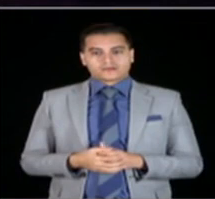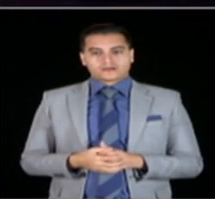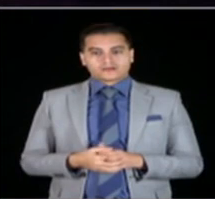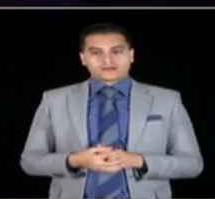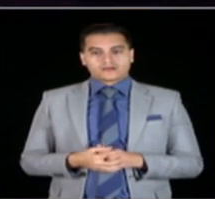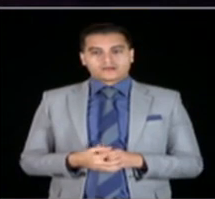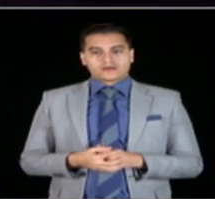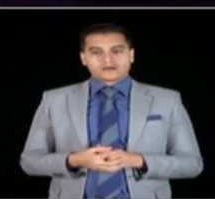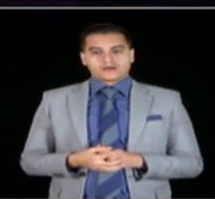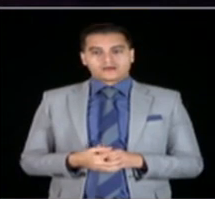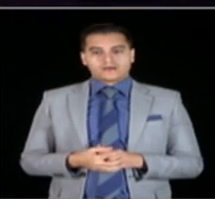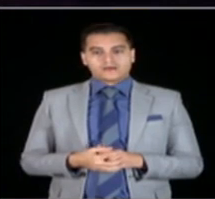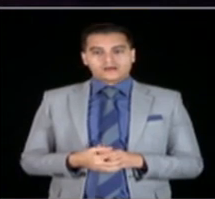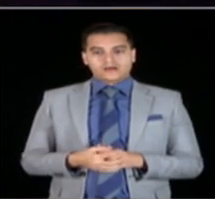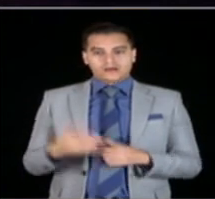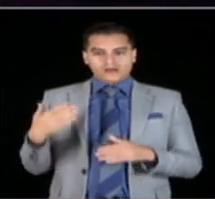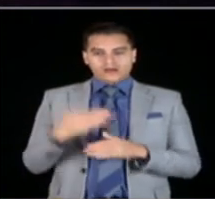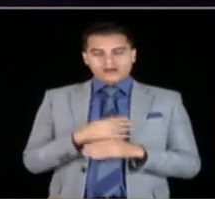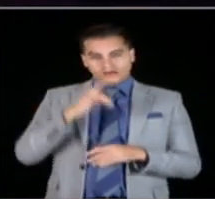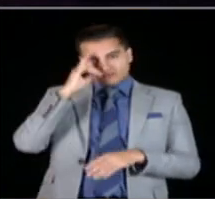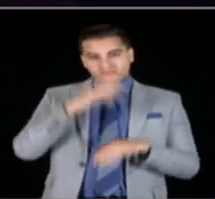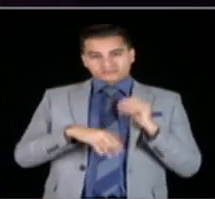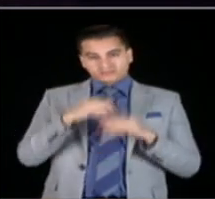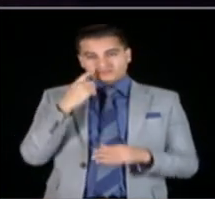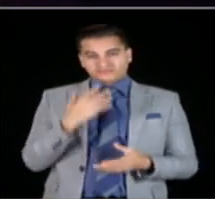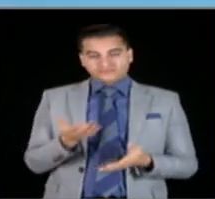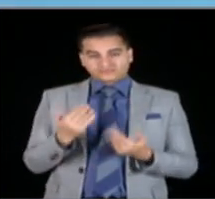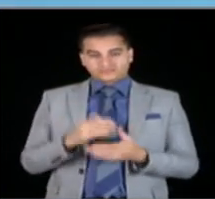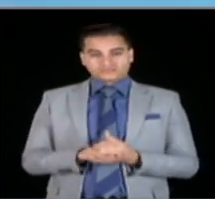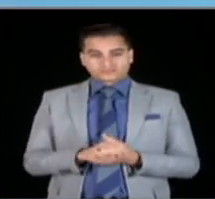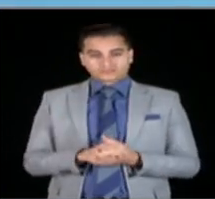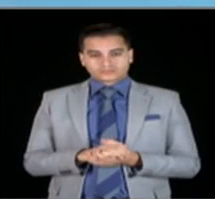هدير، عندك إجابة؟ ممكن أخمن. نسعى البازل.